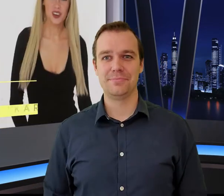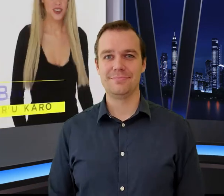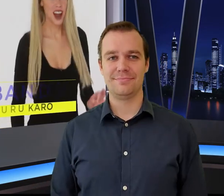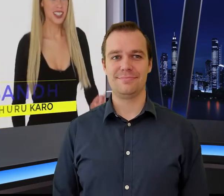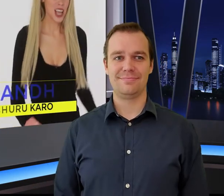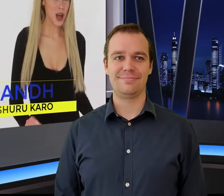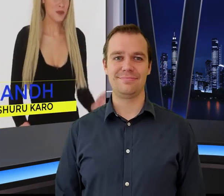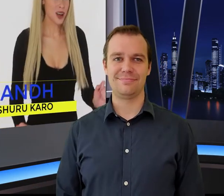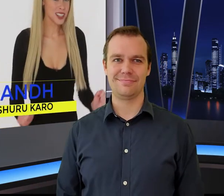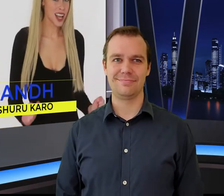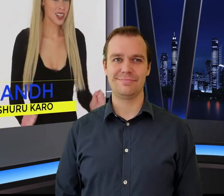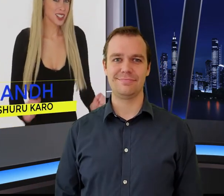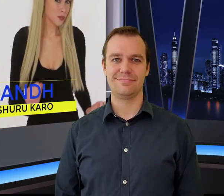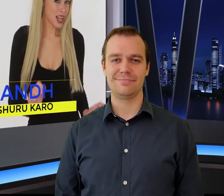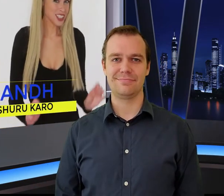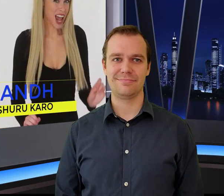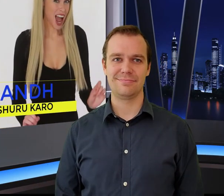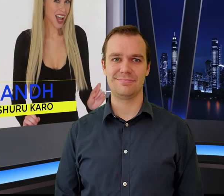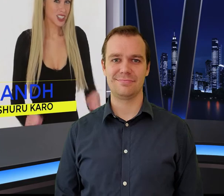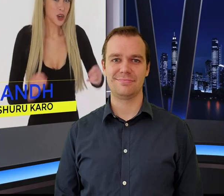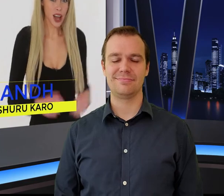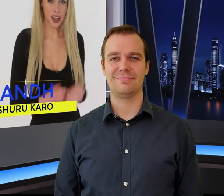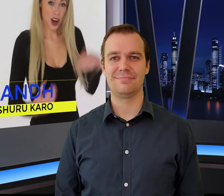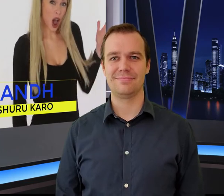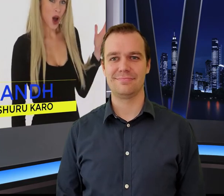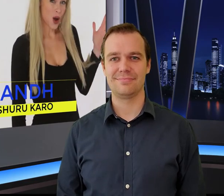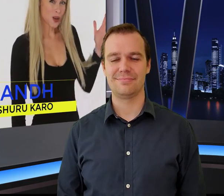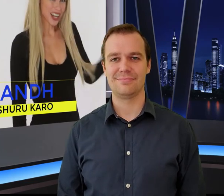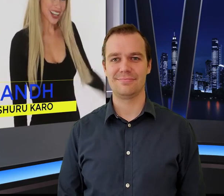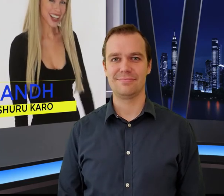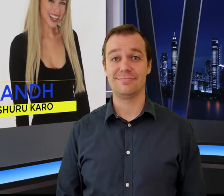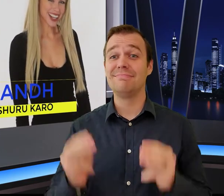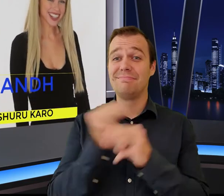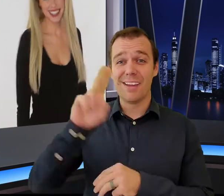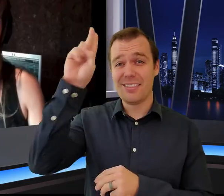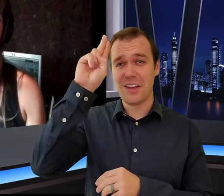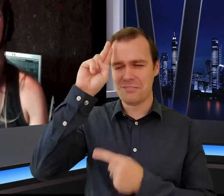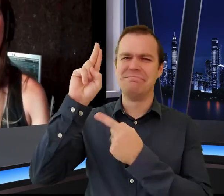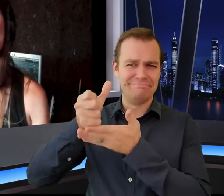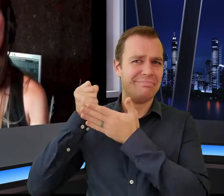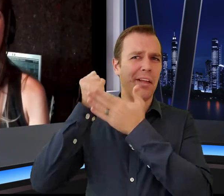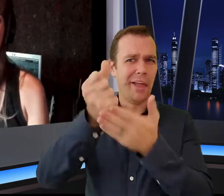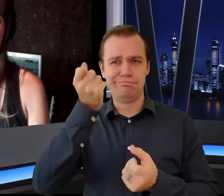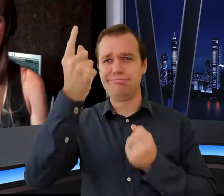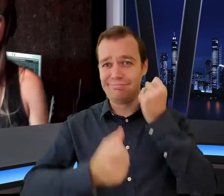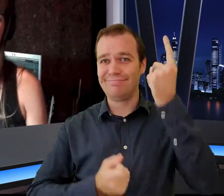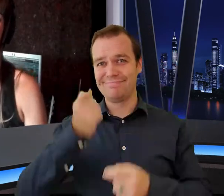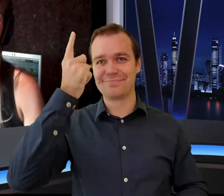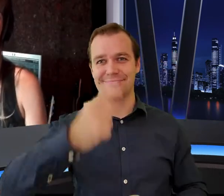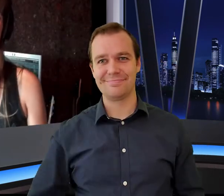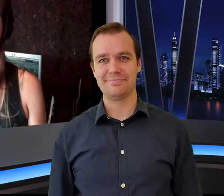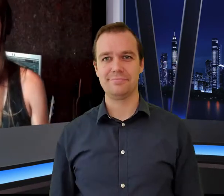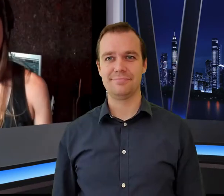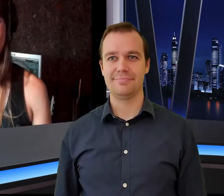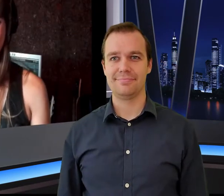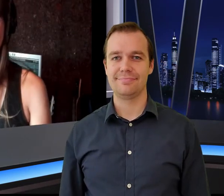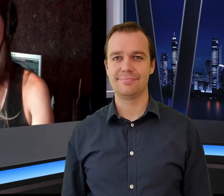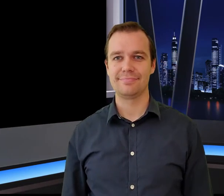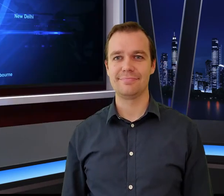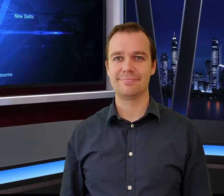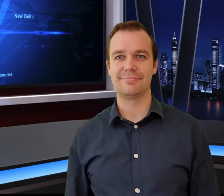easy. Ratabana samajna shuru karo. Math Uncle makes math easy.